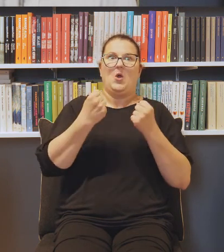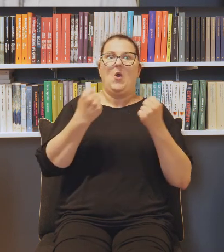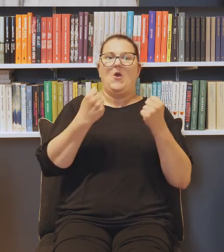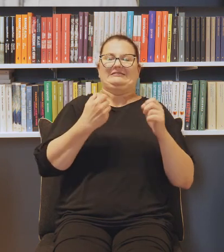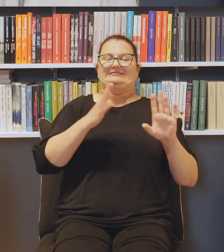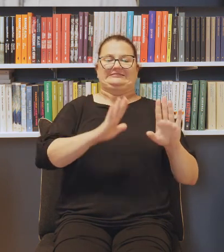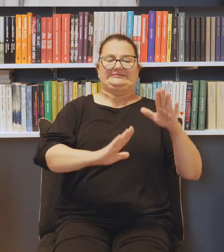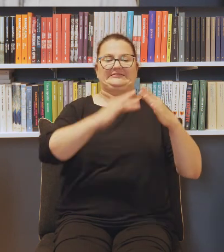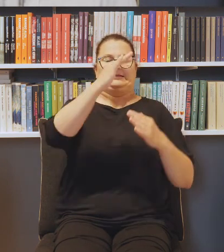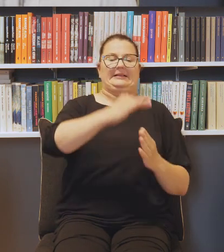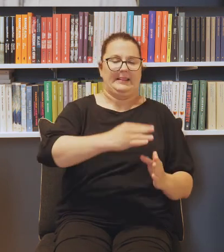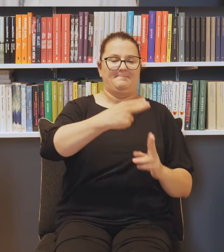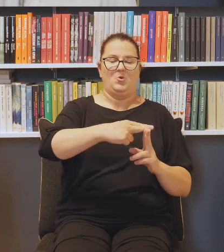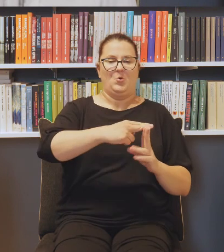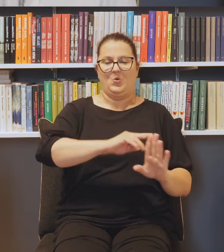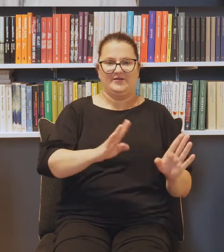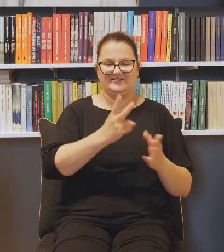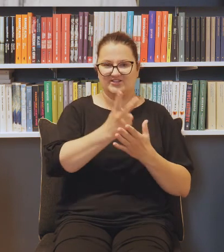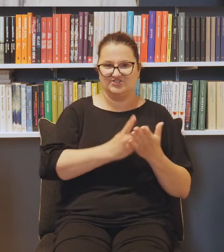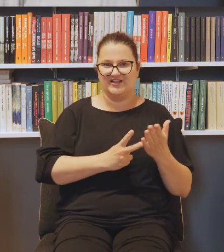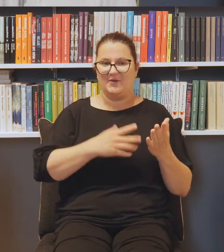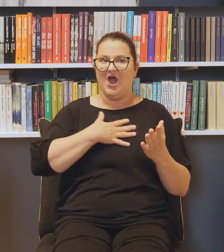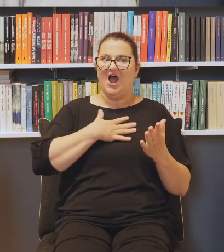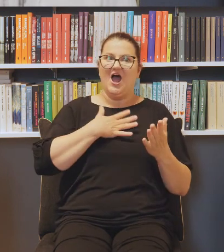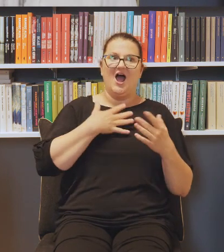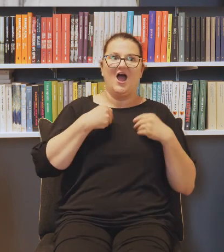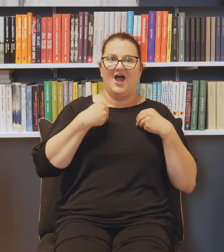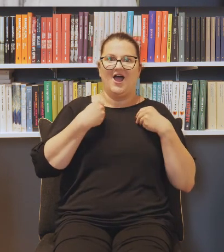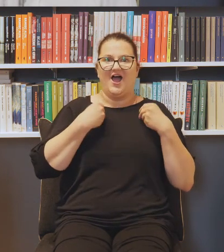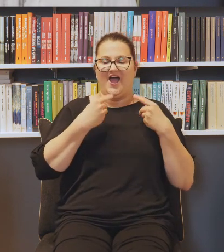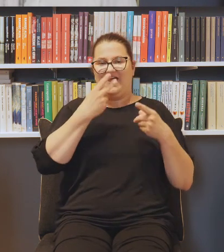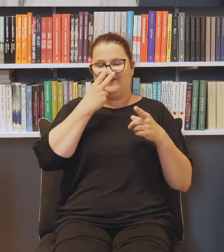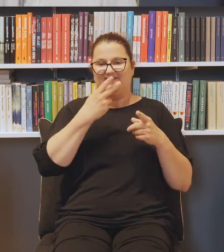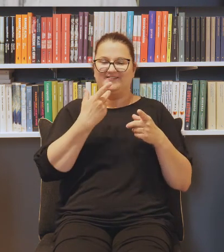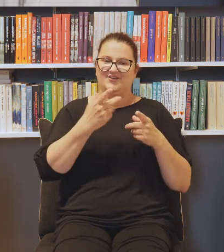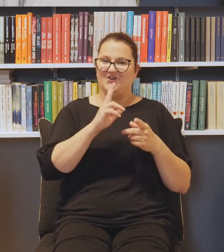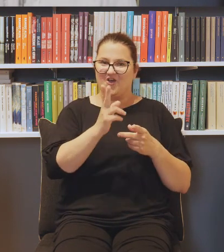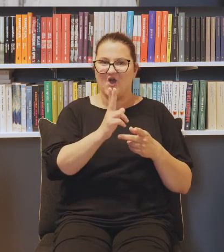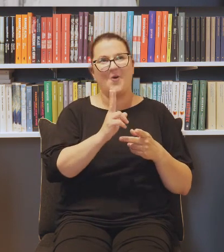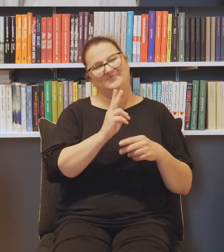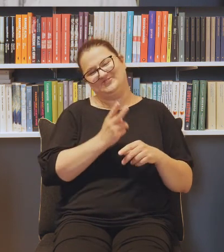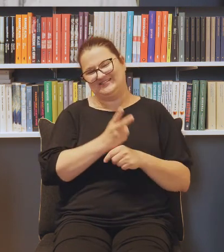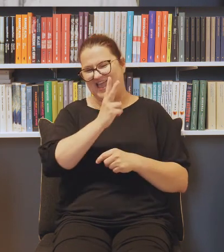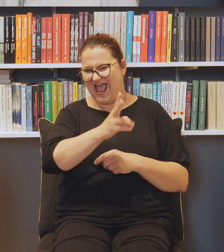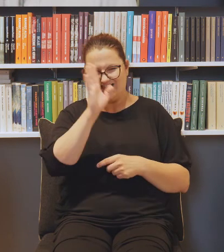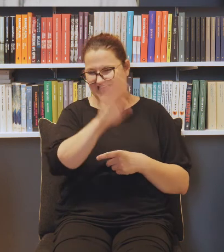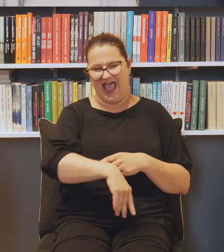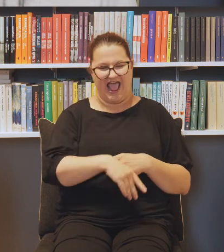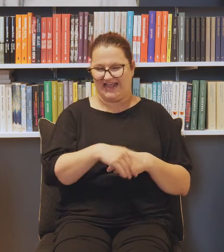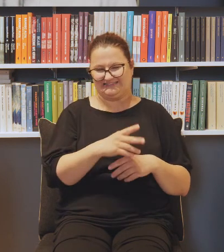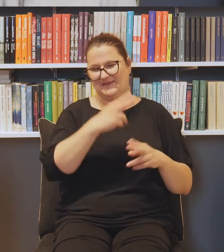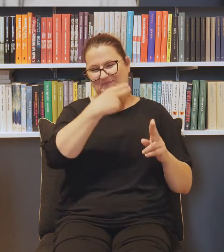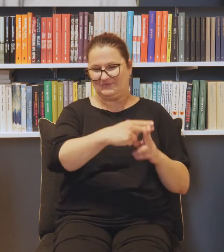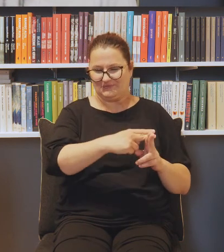nie czytam do końca, bo jestem już podekscytowany i mam wrażenie, że to ktoś, albo że ktoś już przesadza, albo coś, więc...